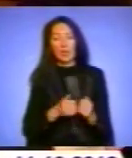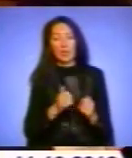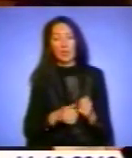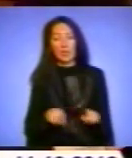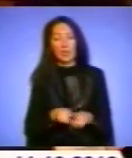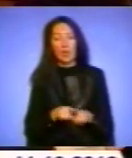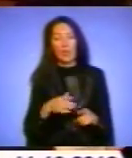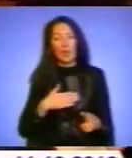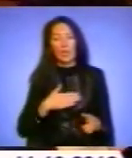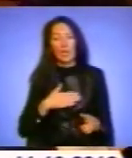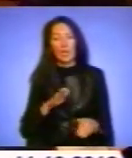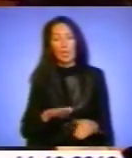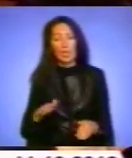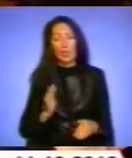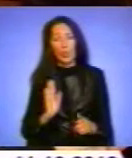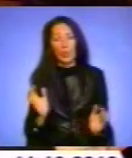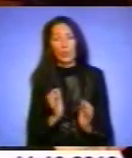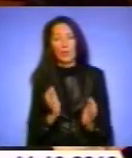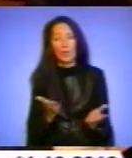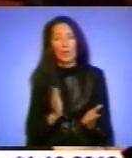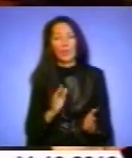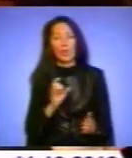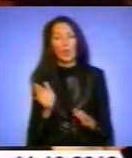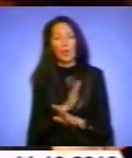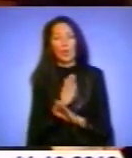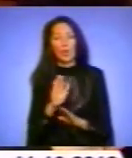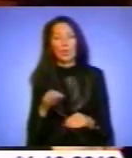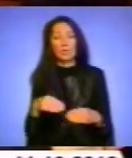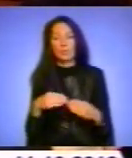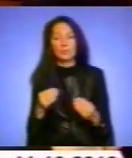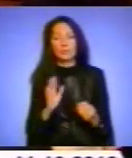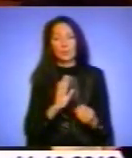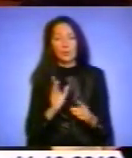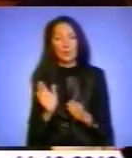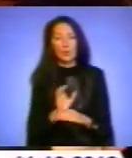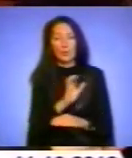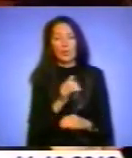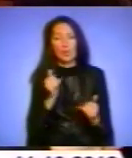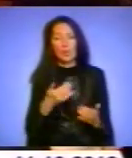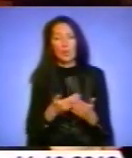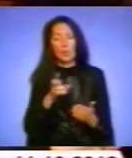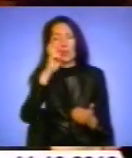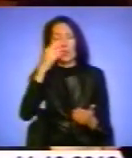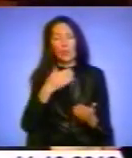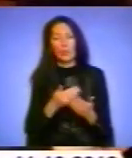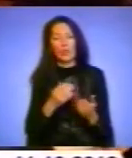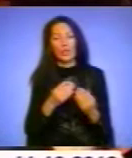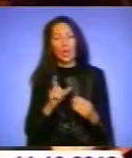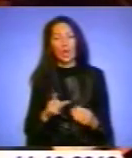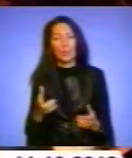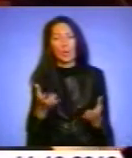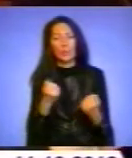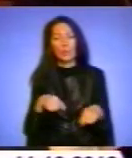вже діти. Ми будемо піклуватись, де б ми не були, де б доля нас не закидала. Але ми сьогодні перед Богом, перед людьми візьмемо такий обід, що ми